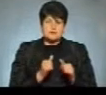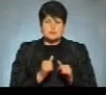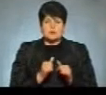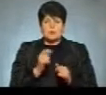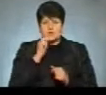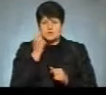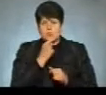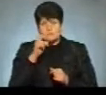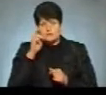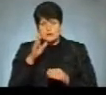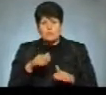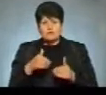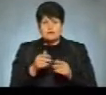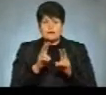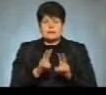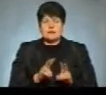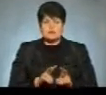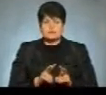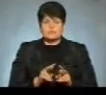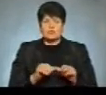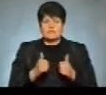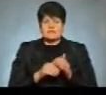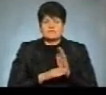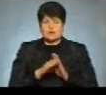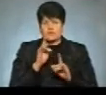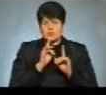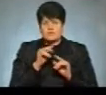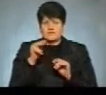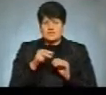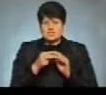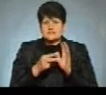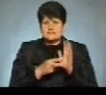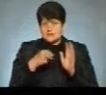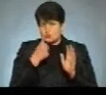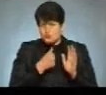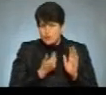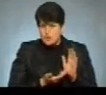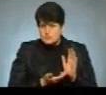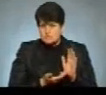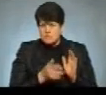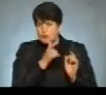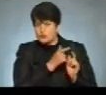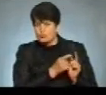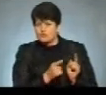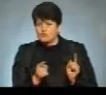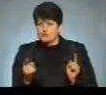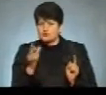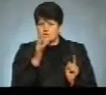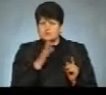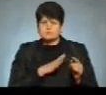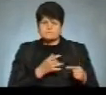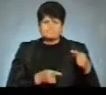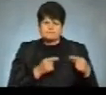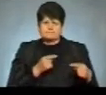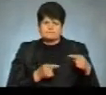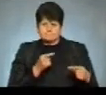як державної подали на розгляд в Комітет Верховної Ради ще у 2017 році. Впродовж цього часу велася